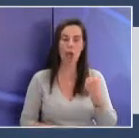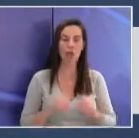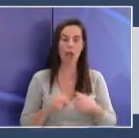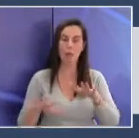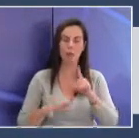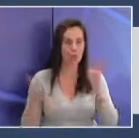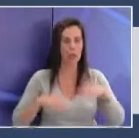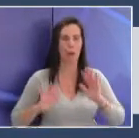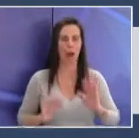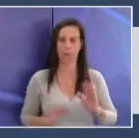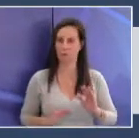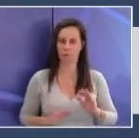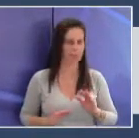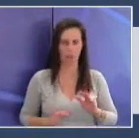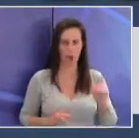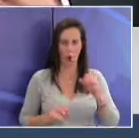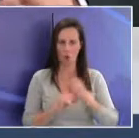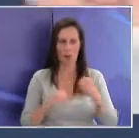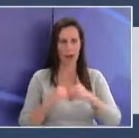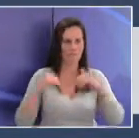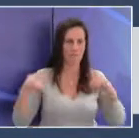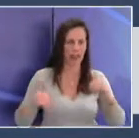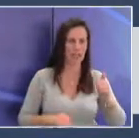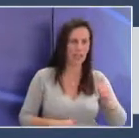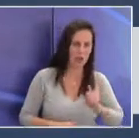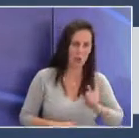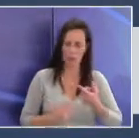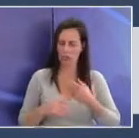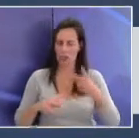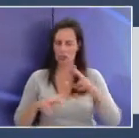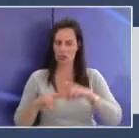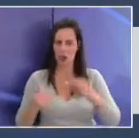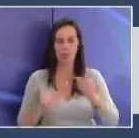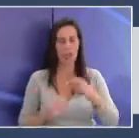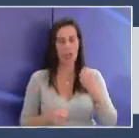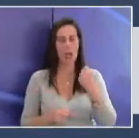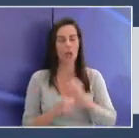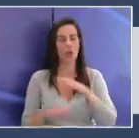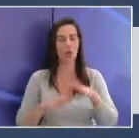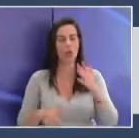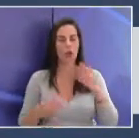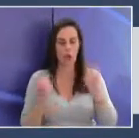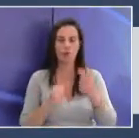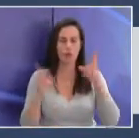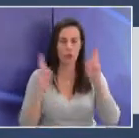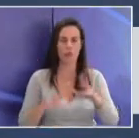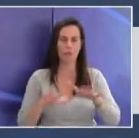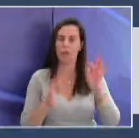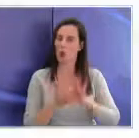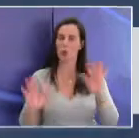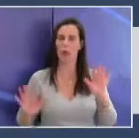לפירוקה. אין, לא מפרידים בין הגיוס לבין שאר הדברים, צריך להקשות על הקואליציה ולהביא לפירוק שלה,